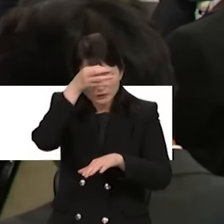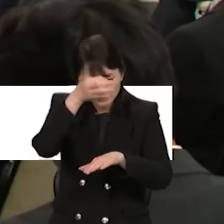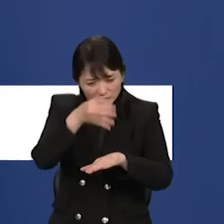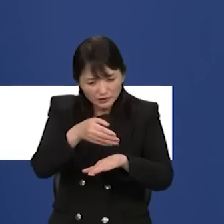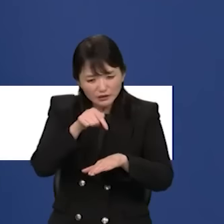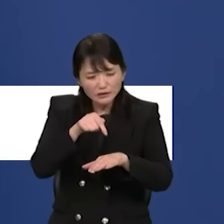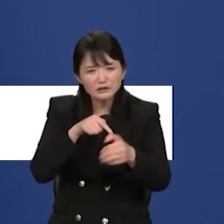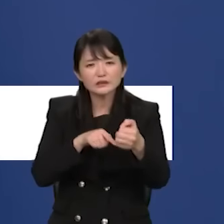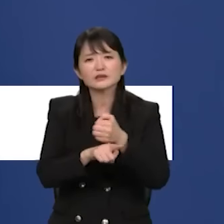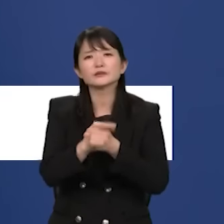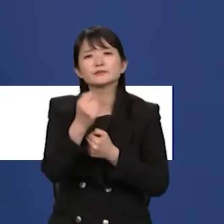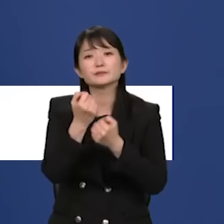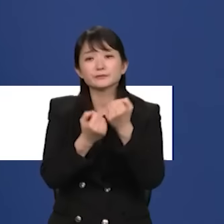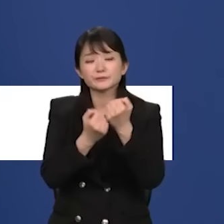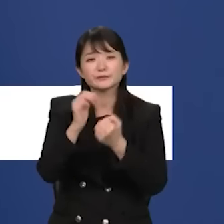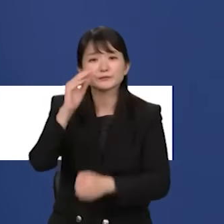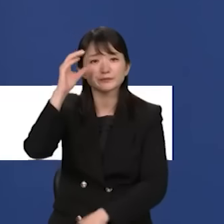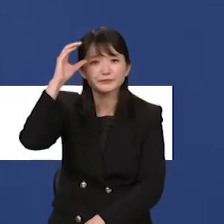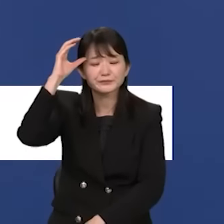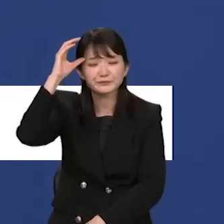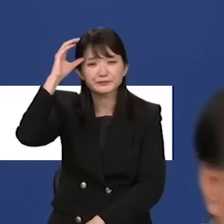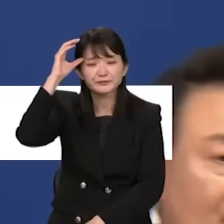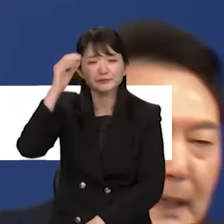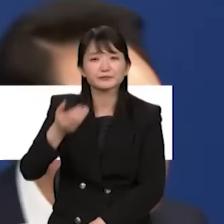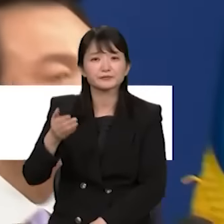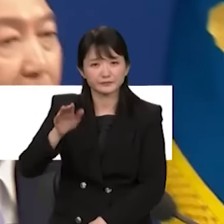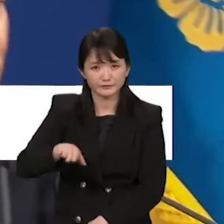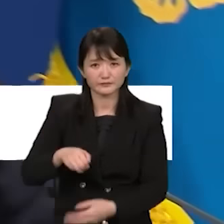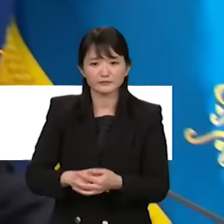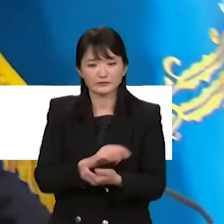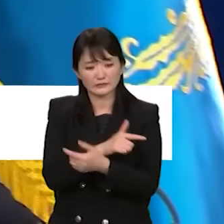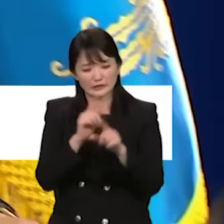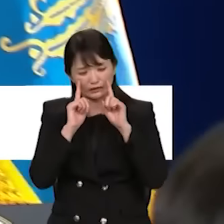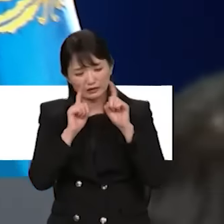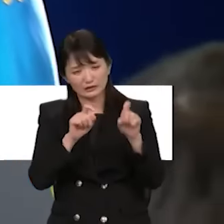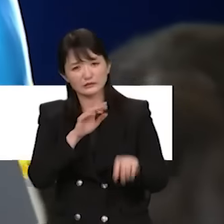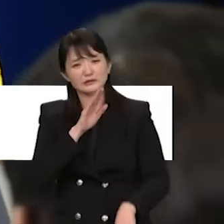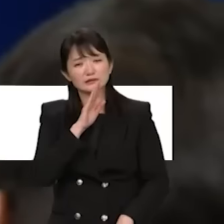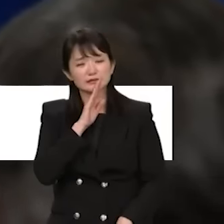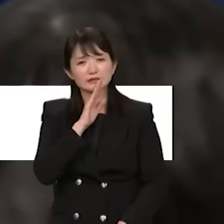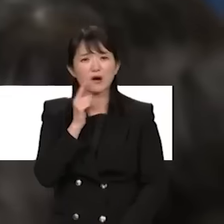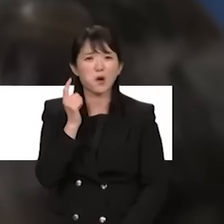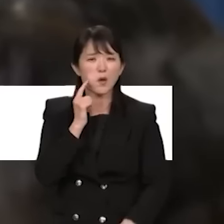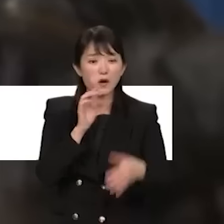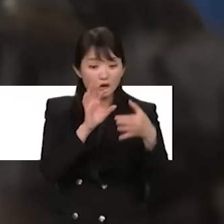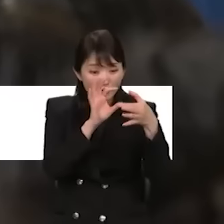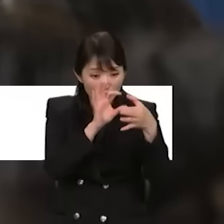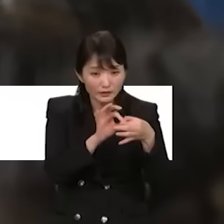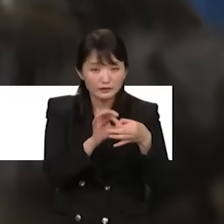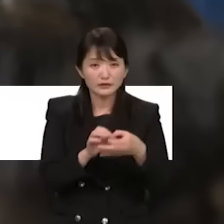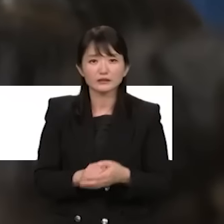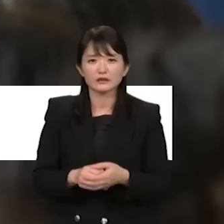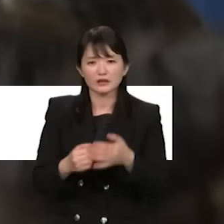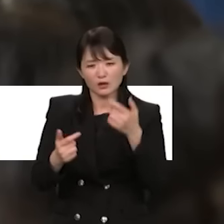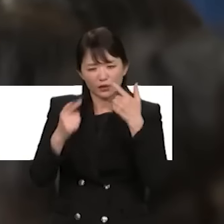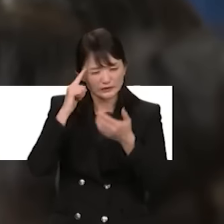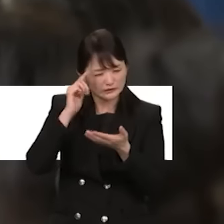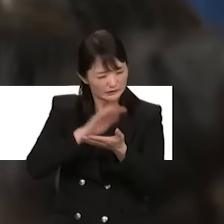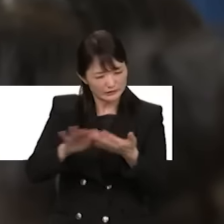이유가 설명이 될 것으로 기대가 됐습니다. 하지만 여러 의혹에 대한 사실 관계라든지 끝내 명쾌한 설명이